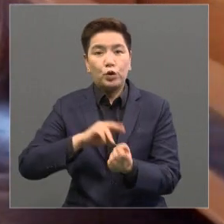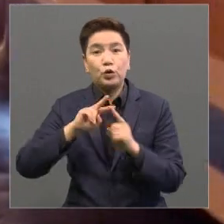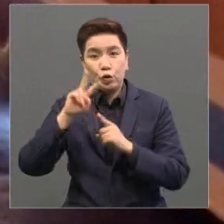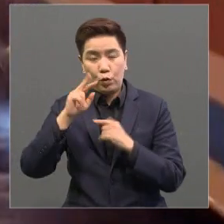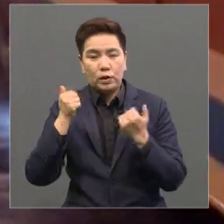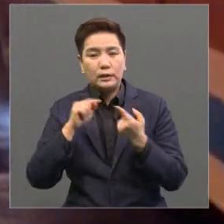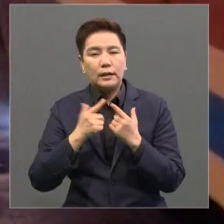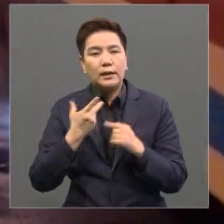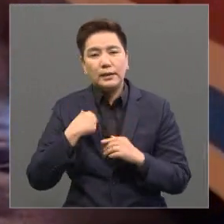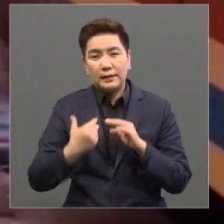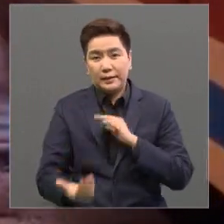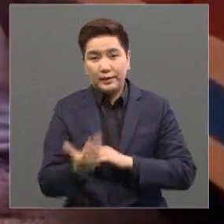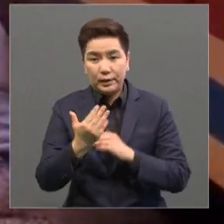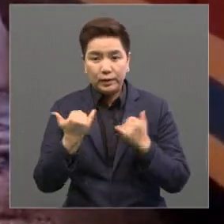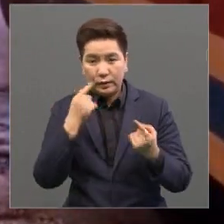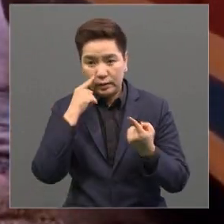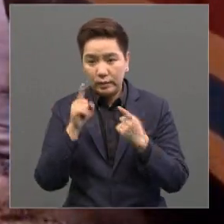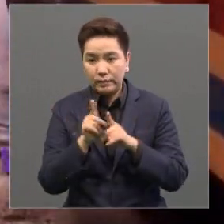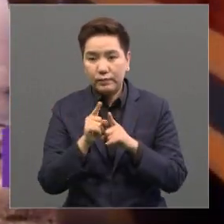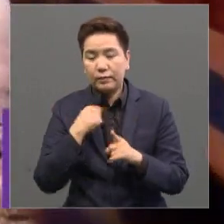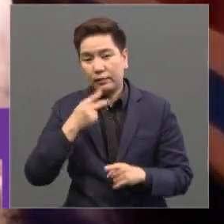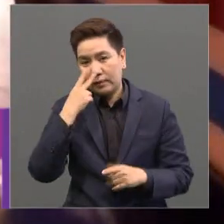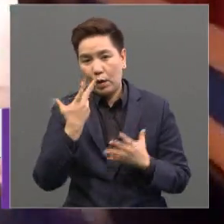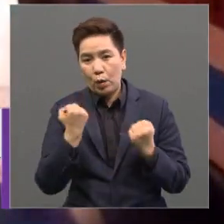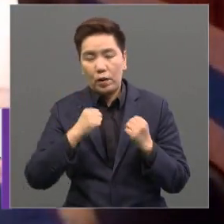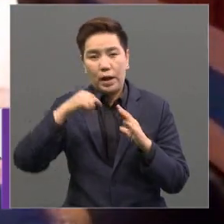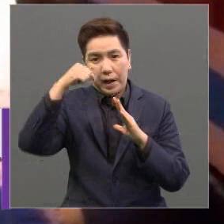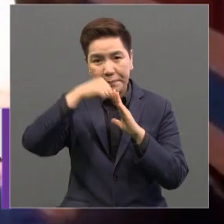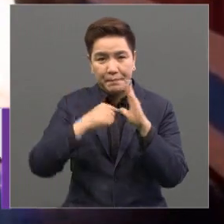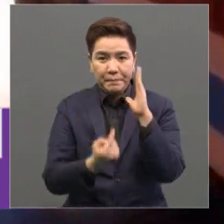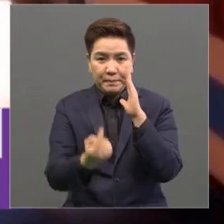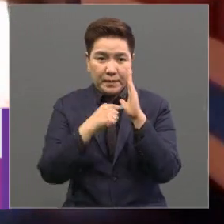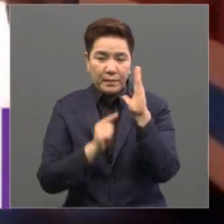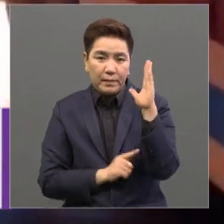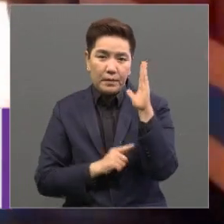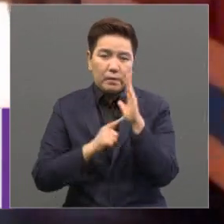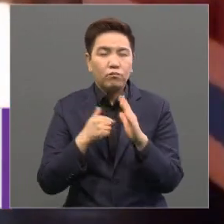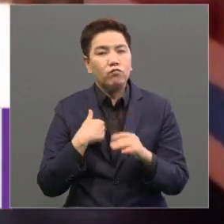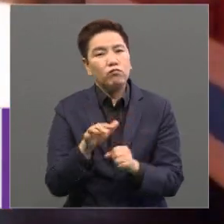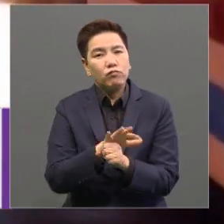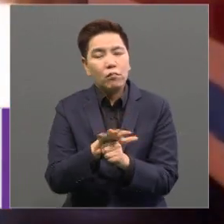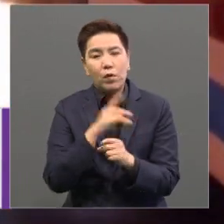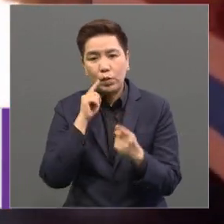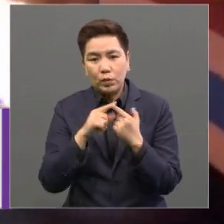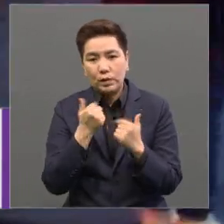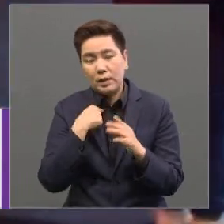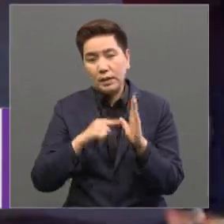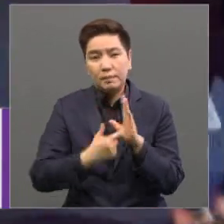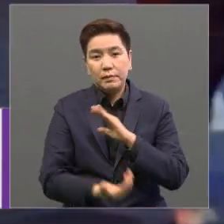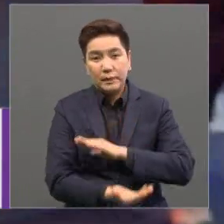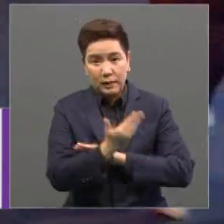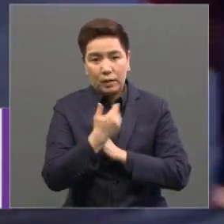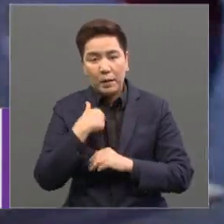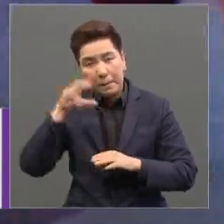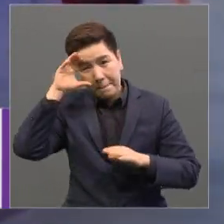ช่วงสายๆที่ผ่านมานะครับก็มีรถเข้าสถานีกันค่อนข้างบางตาแต่ว่าเนี่ยคือตั้งแต่ช่วงเช้ามืดที่เรา